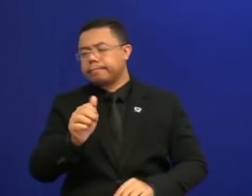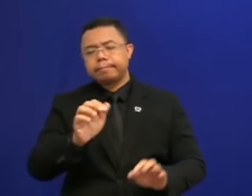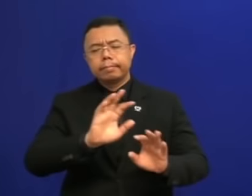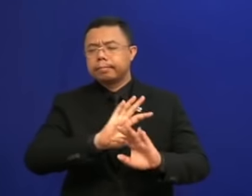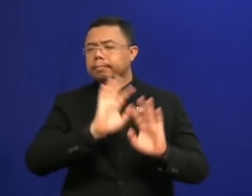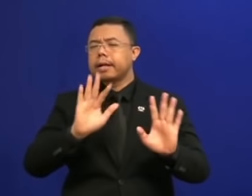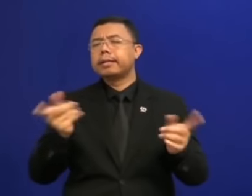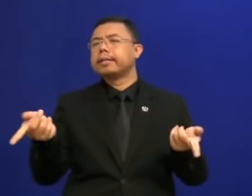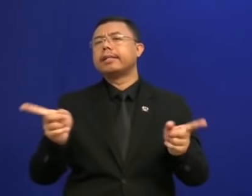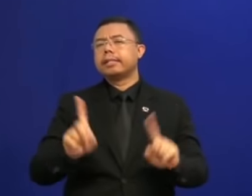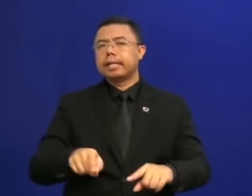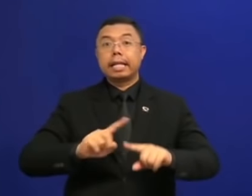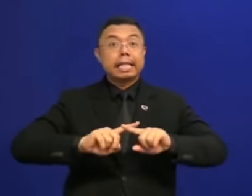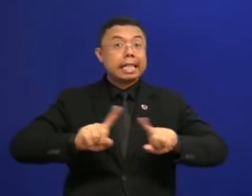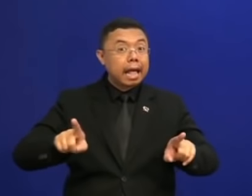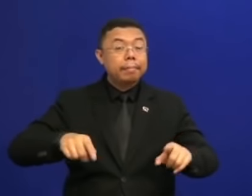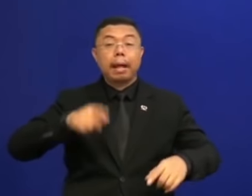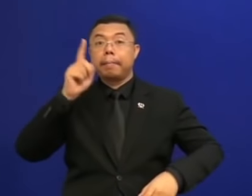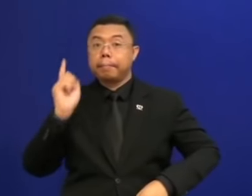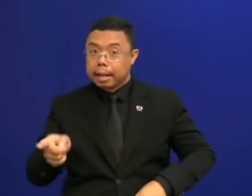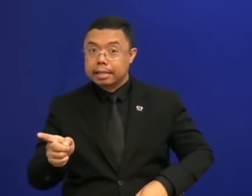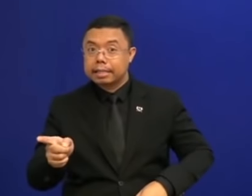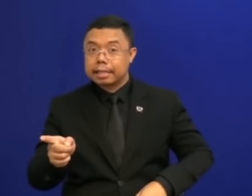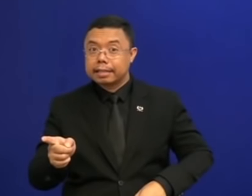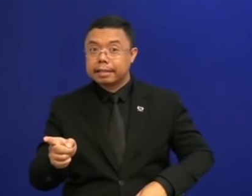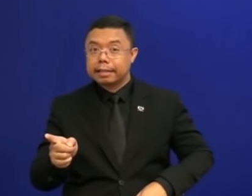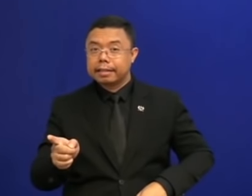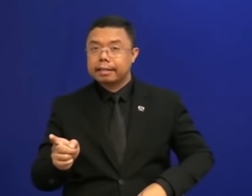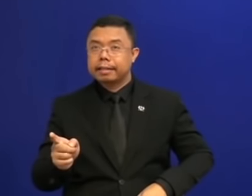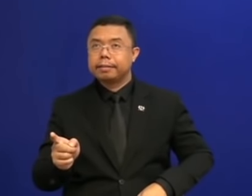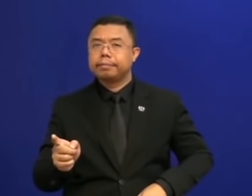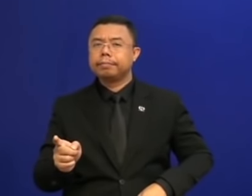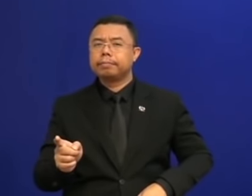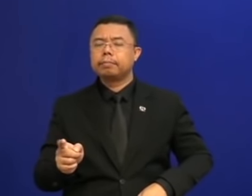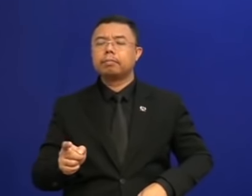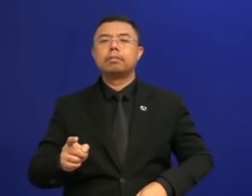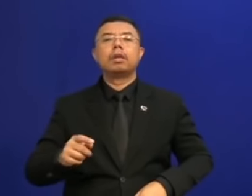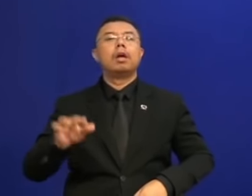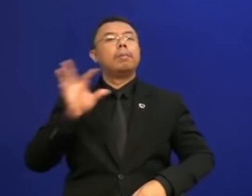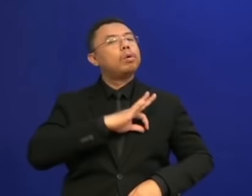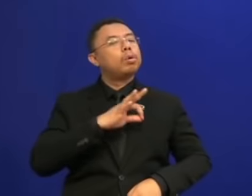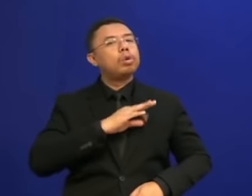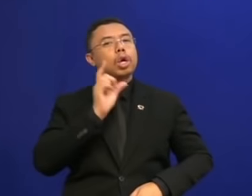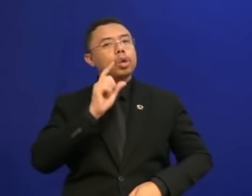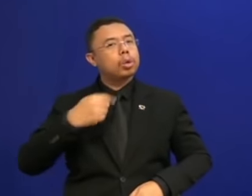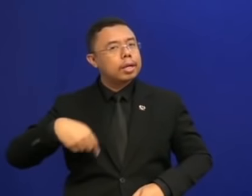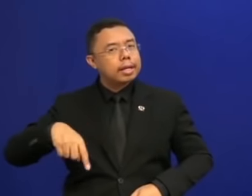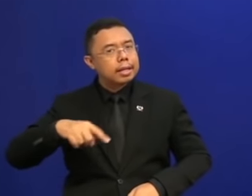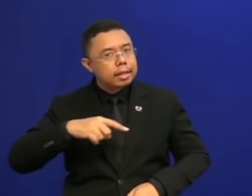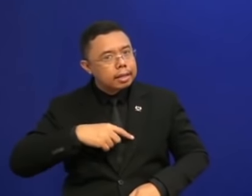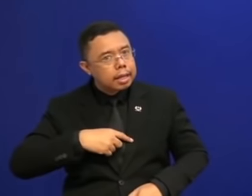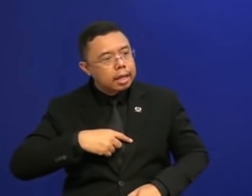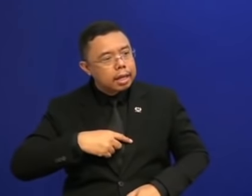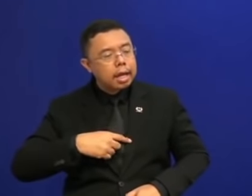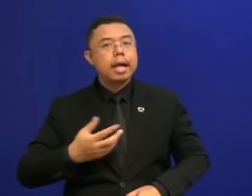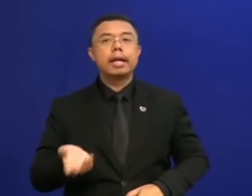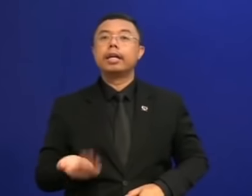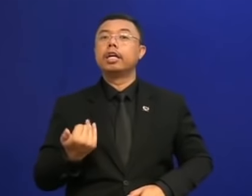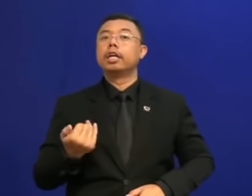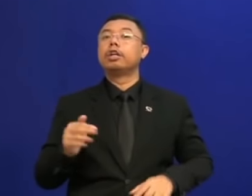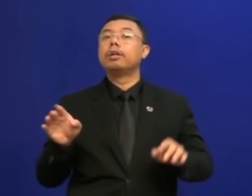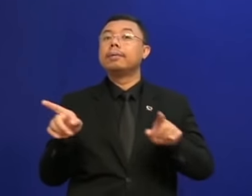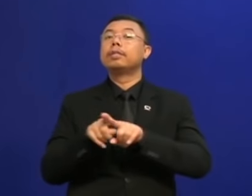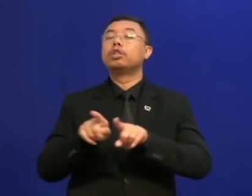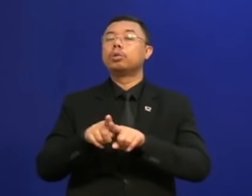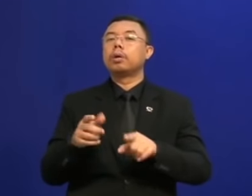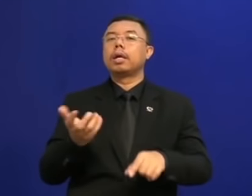terjadi. Tetapi yang pasti ya saudaraku, menguntungkan untuk kita, kita hidup